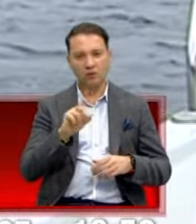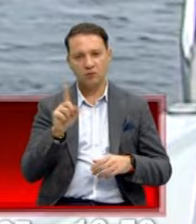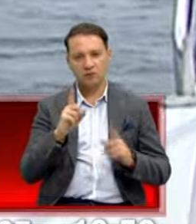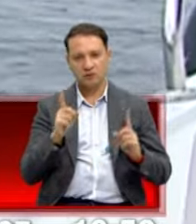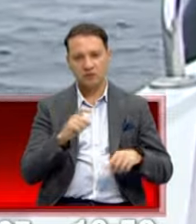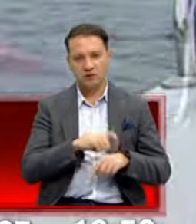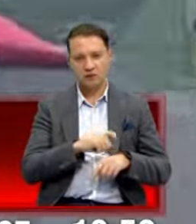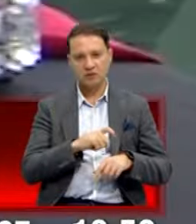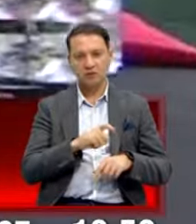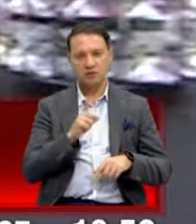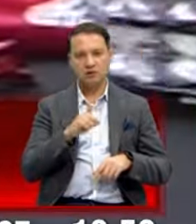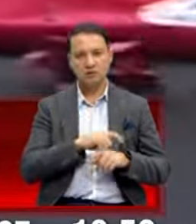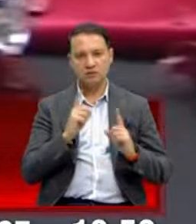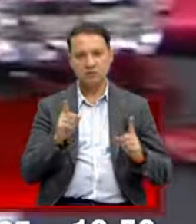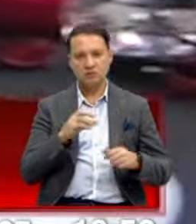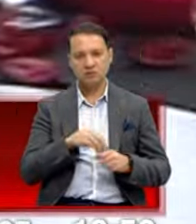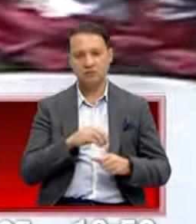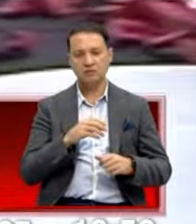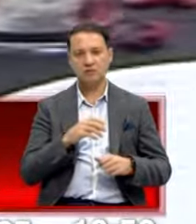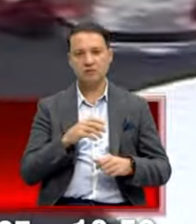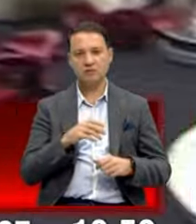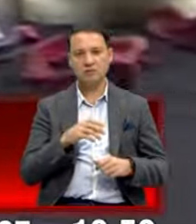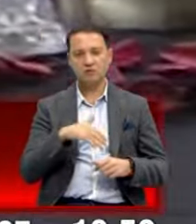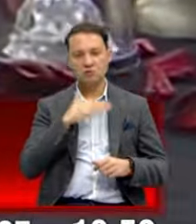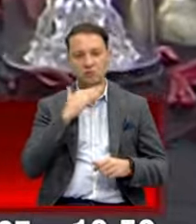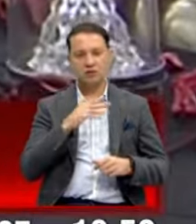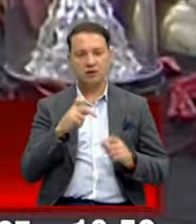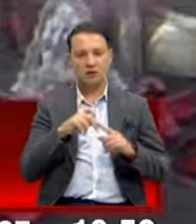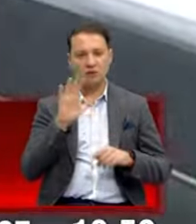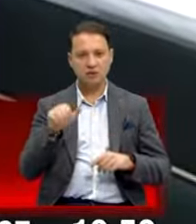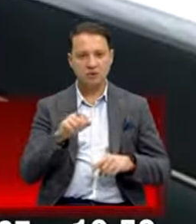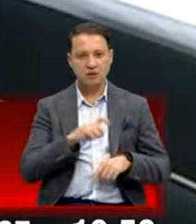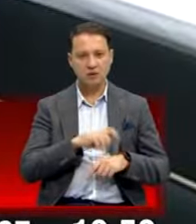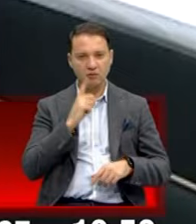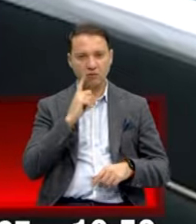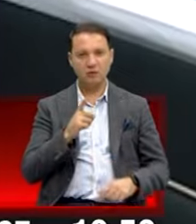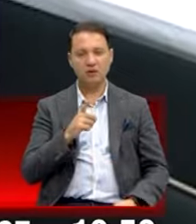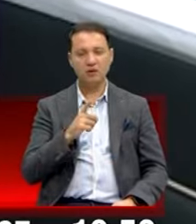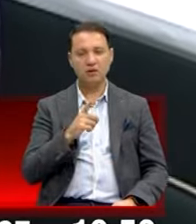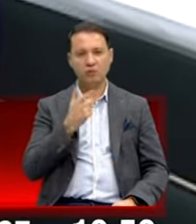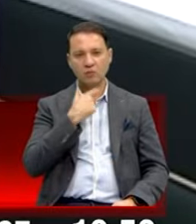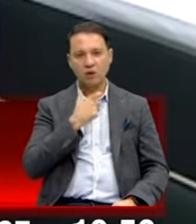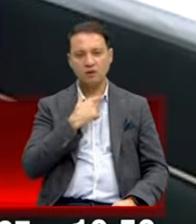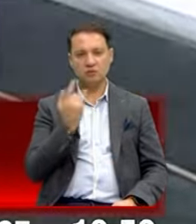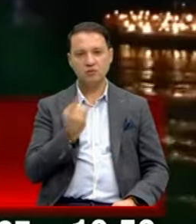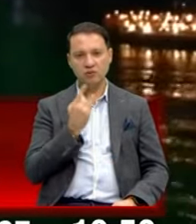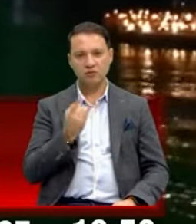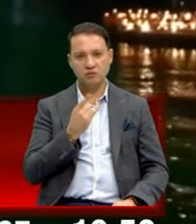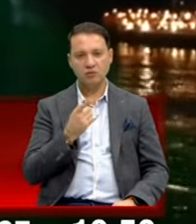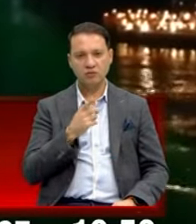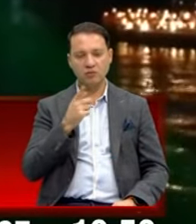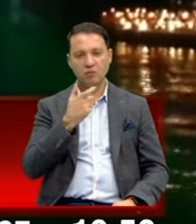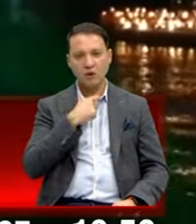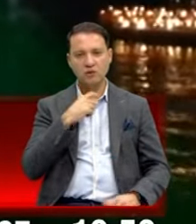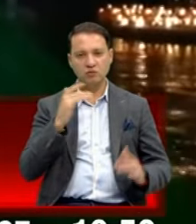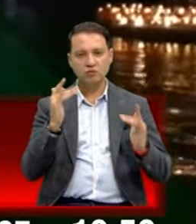arası. Evet. Bu saat aralığında tamamen dolu dolu. Rezervasyon yaptığı saate göre Boğaz'ı dolaşıyoruz. Hatta